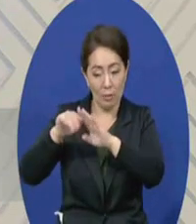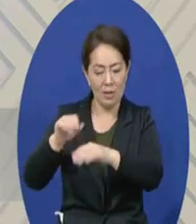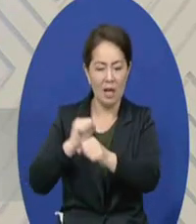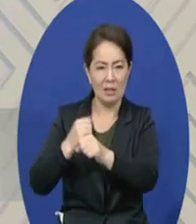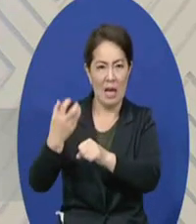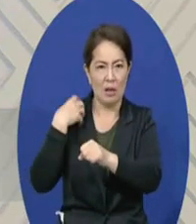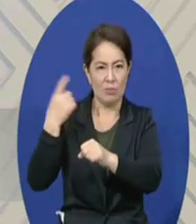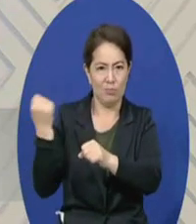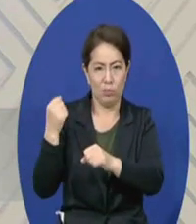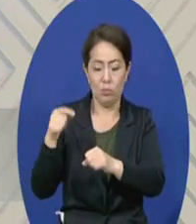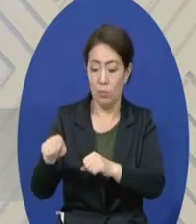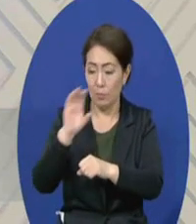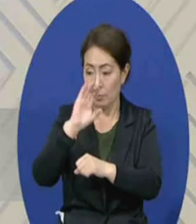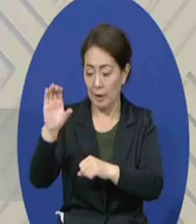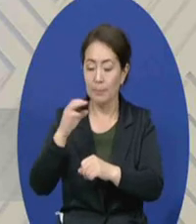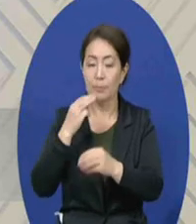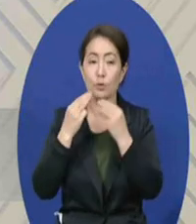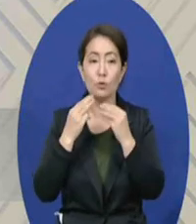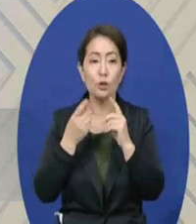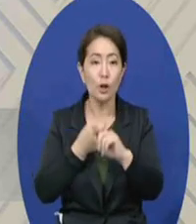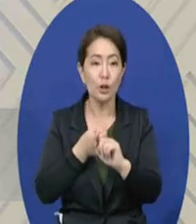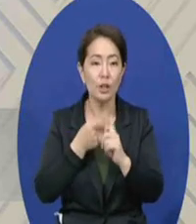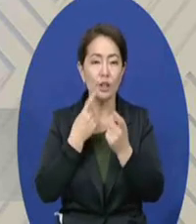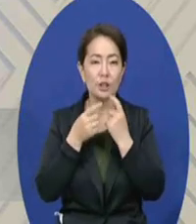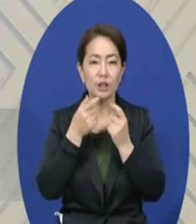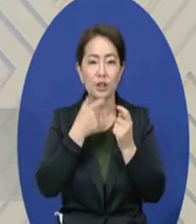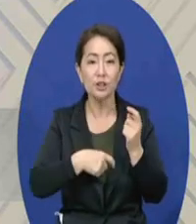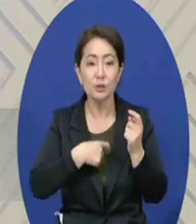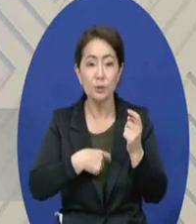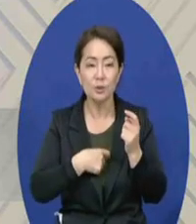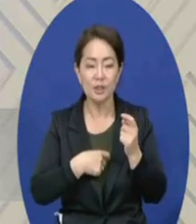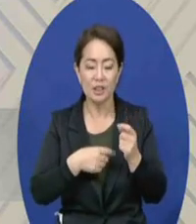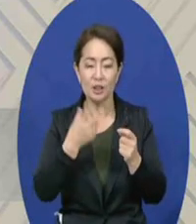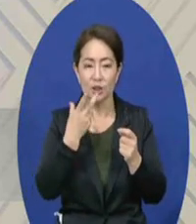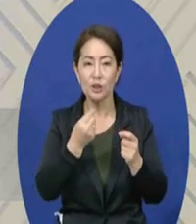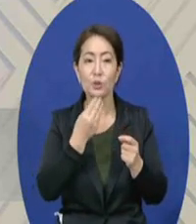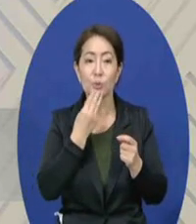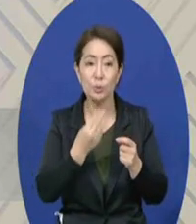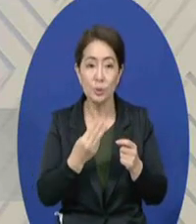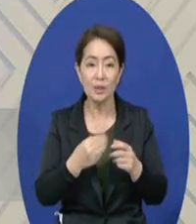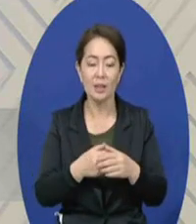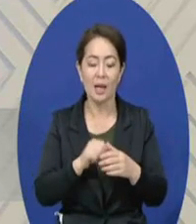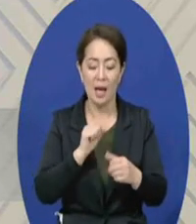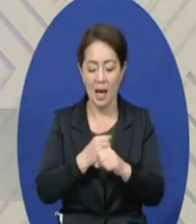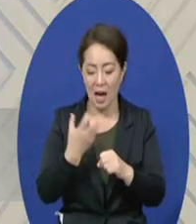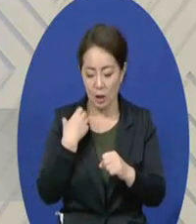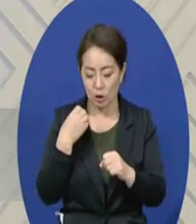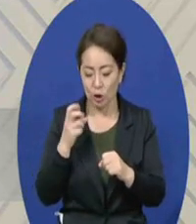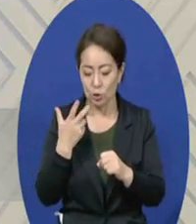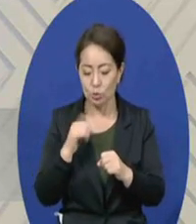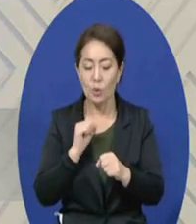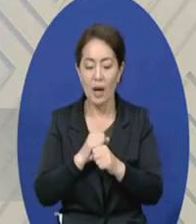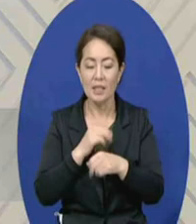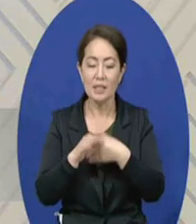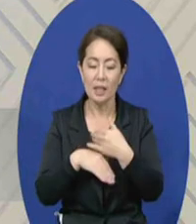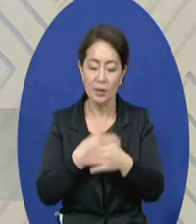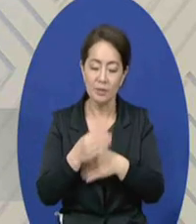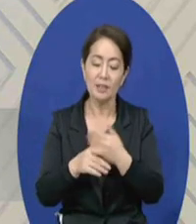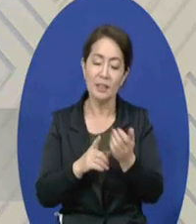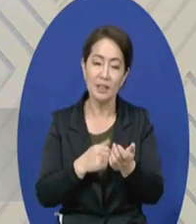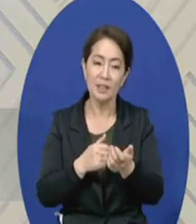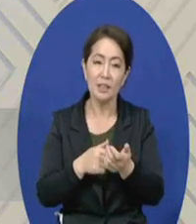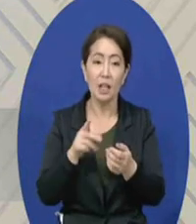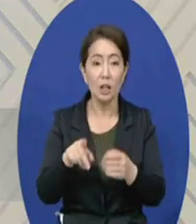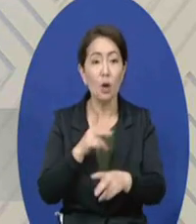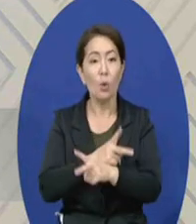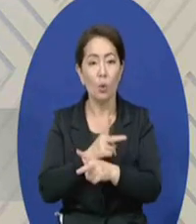хуулийг амлиулахад одоо манай шүүгч нар болон сахилгын орон шүүхийн хэрэг зөвлөлийн гишүүдээ одоо чин шударга тийм үү хариуцлагатай ёс зүйтэй ажиллаа хийж хэрэгжүүлэх одоо тэгжээж